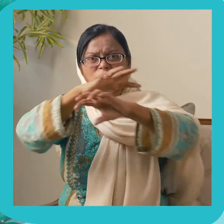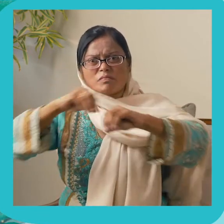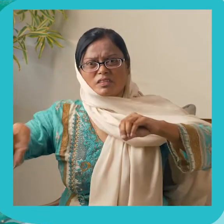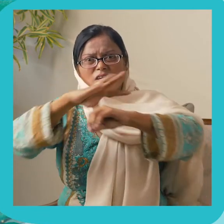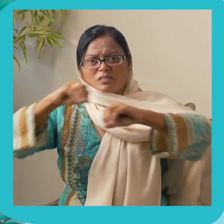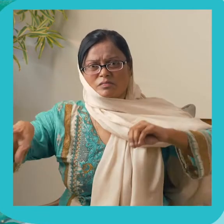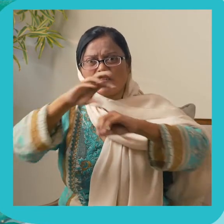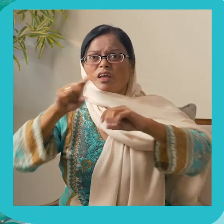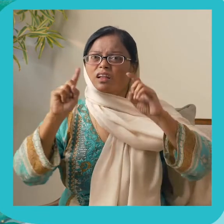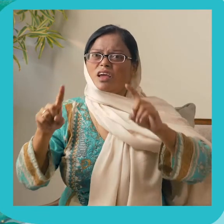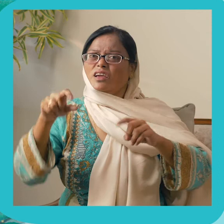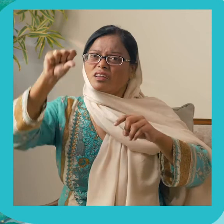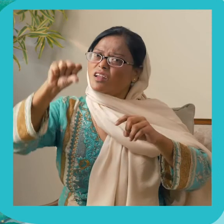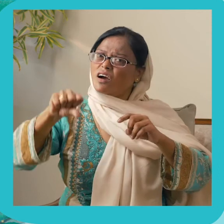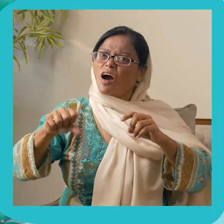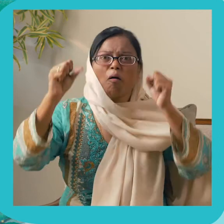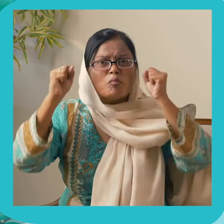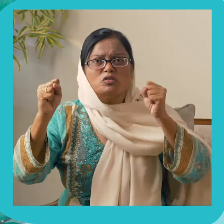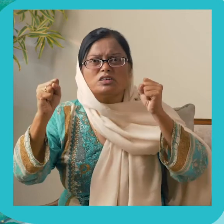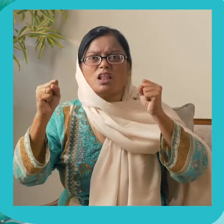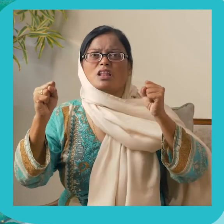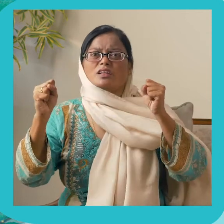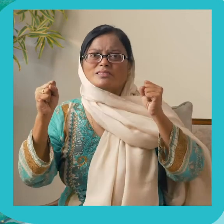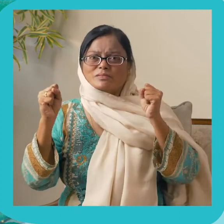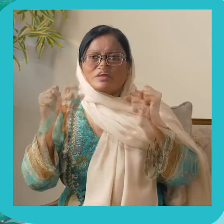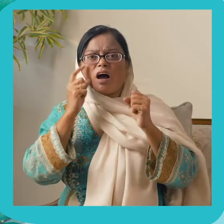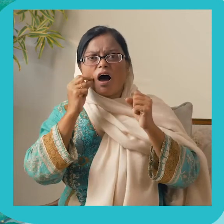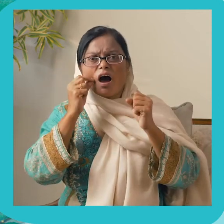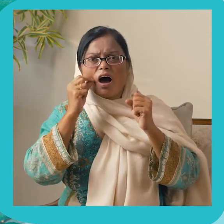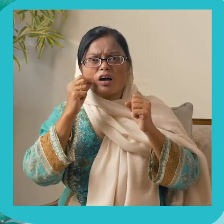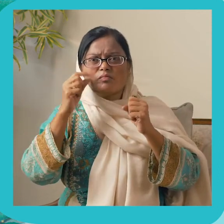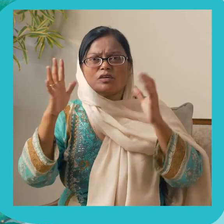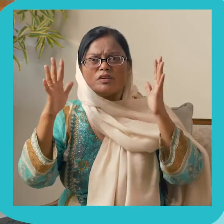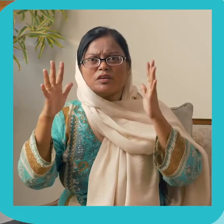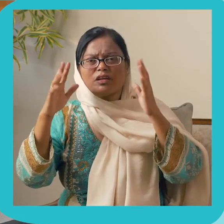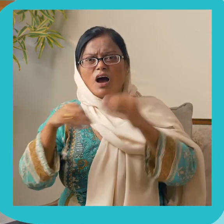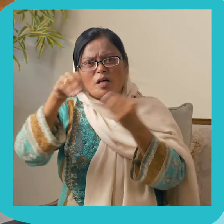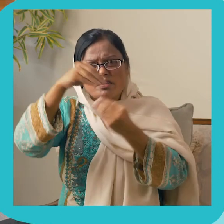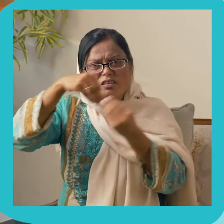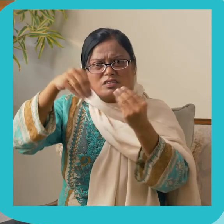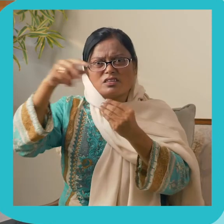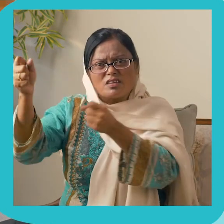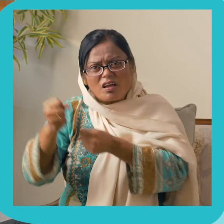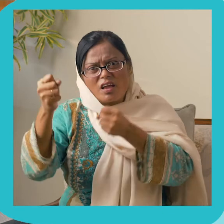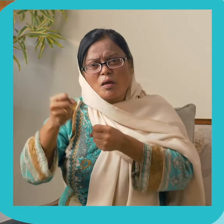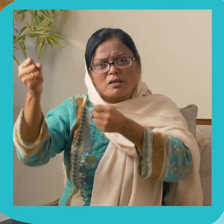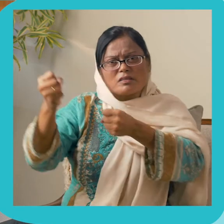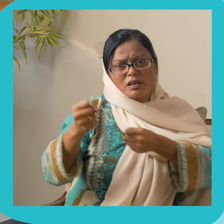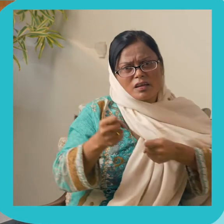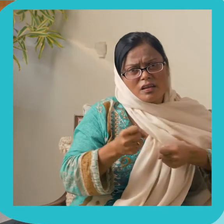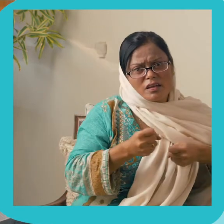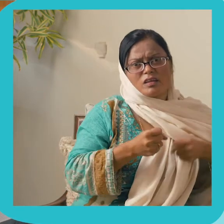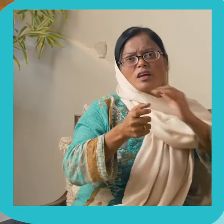लेकिन वो नाकाम रहा। माहीगीर ने ऑलिव को रस्सी से